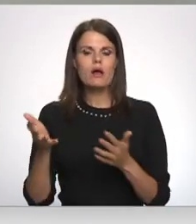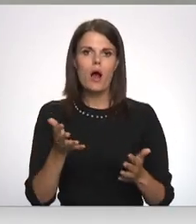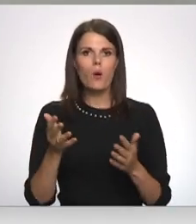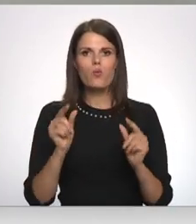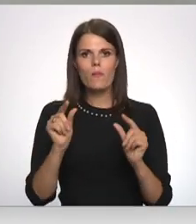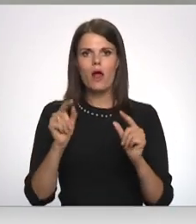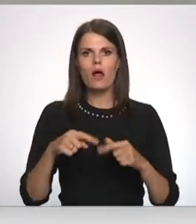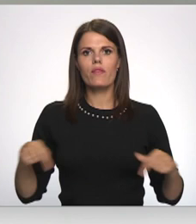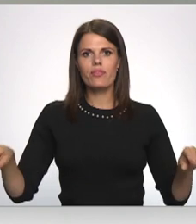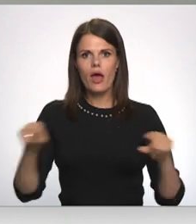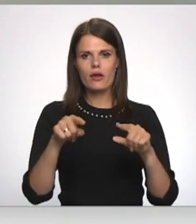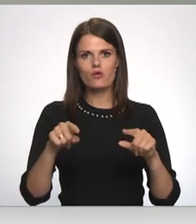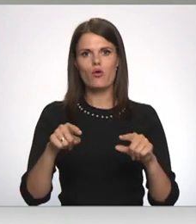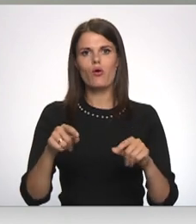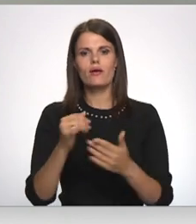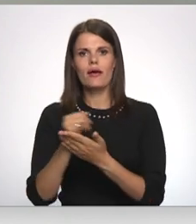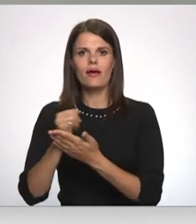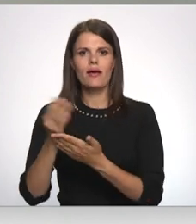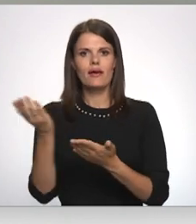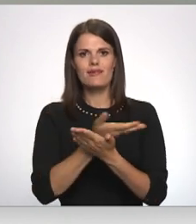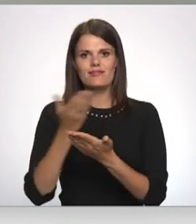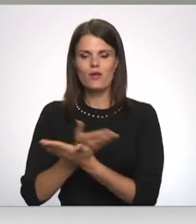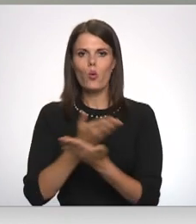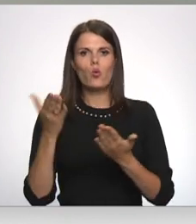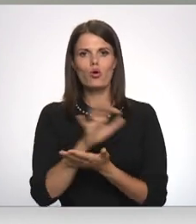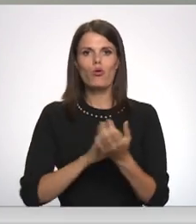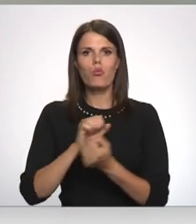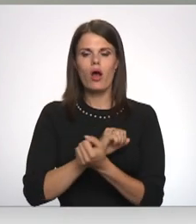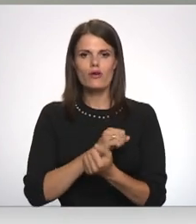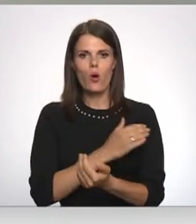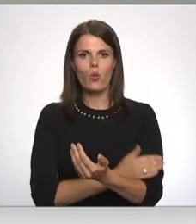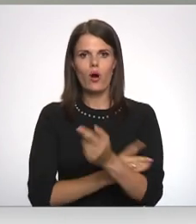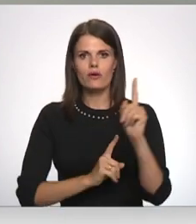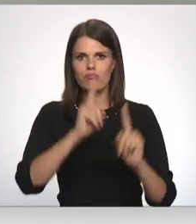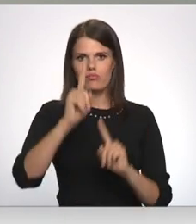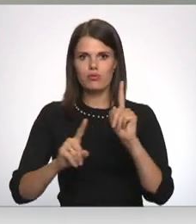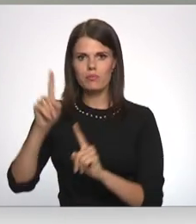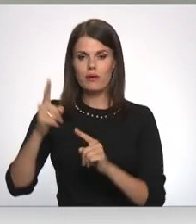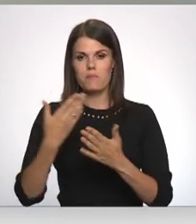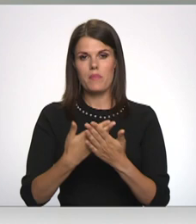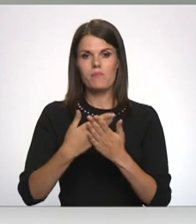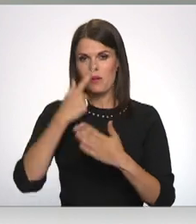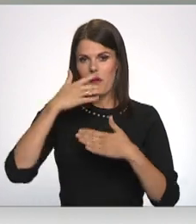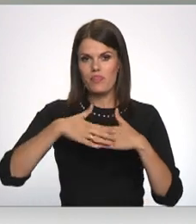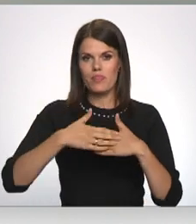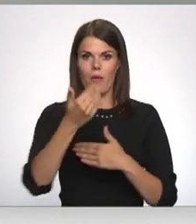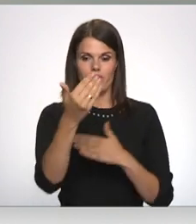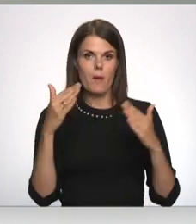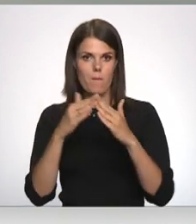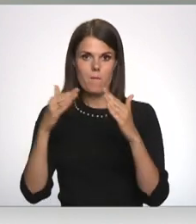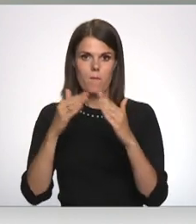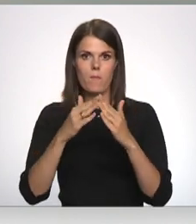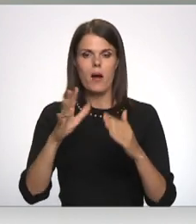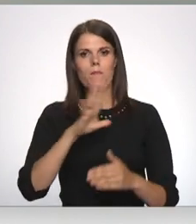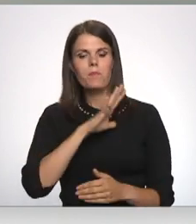nelielas teritorijas izstrādi, kur ir bojāti koki radušies. Nu, šis piemērs būtu tāds, kad netālu no jūsu mājas